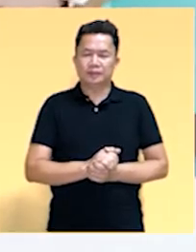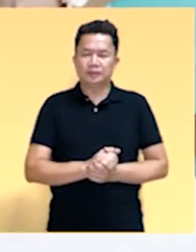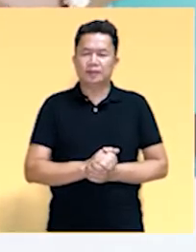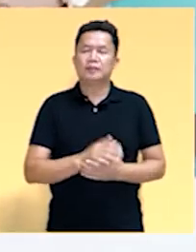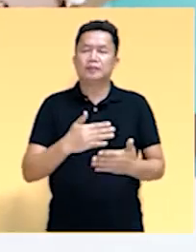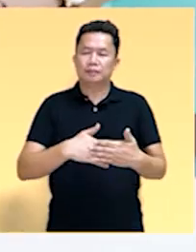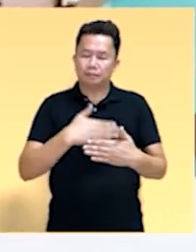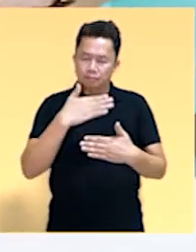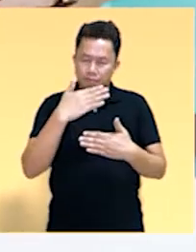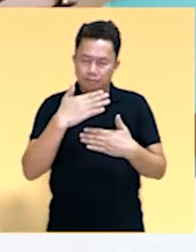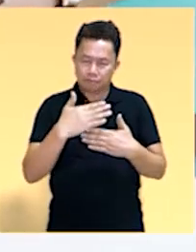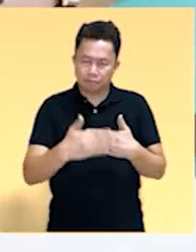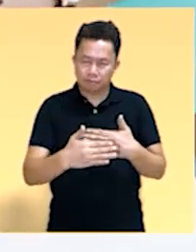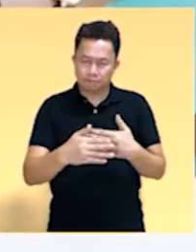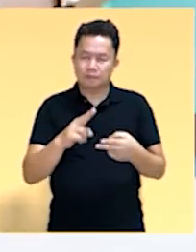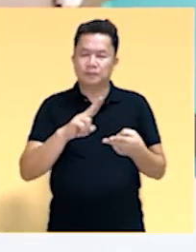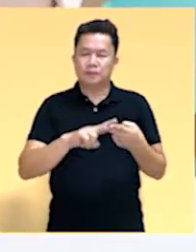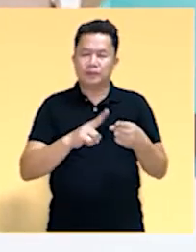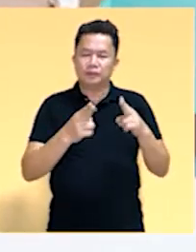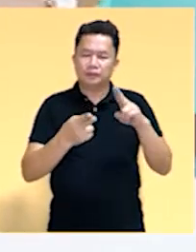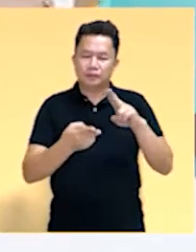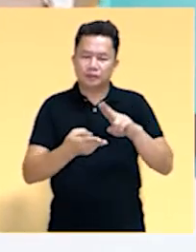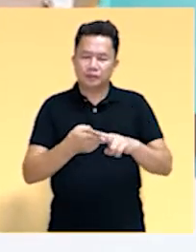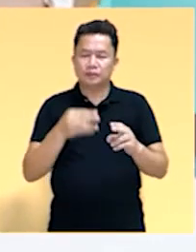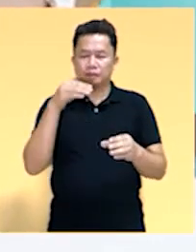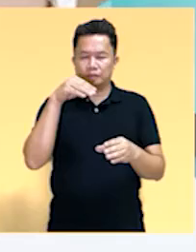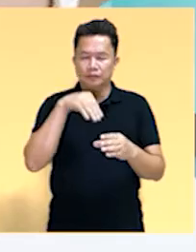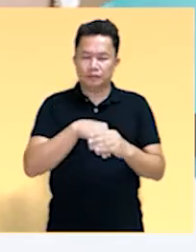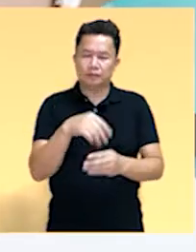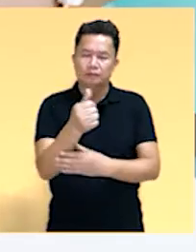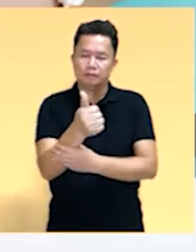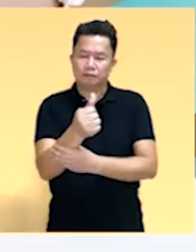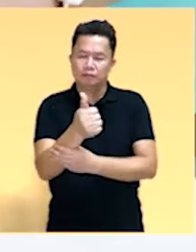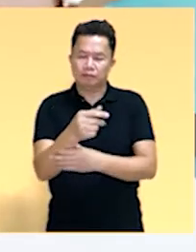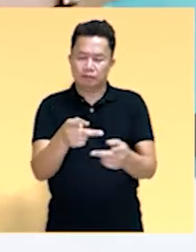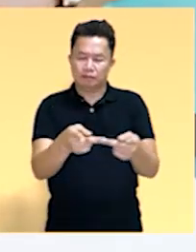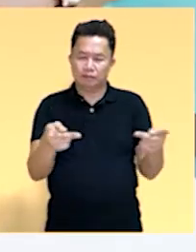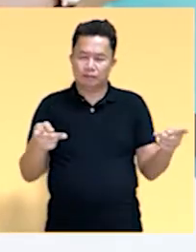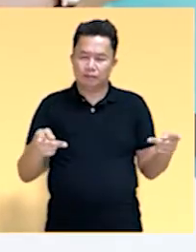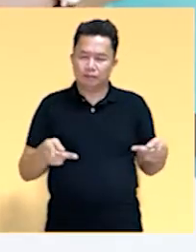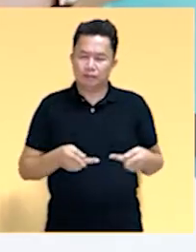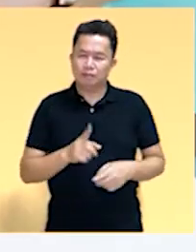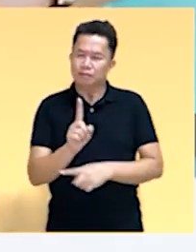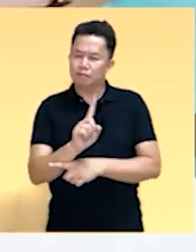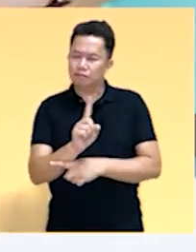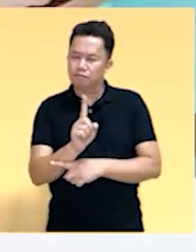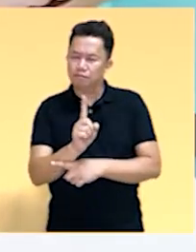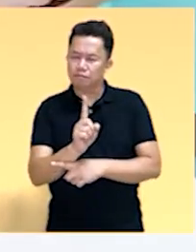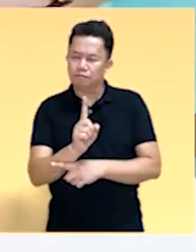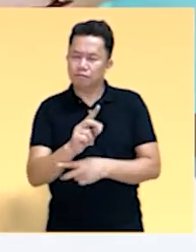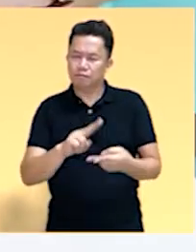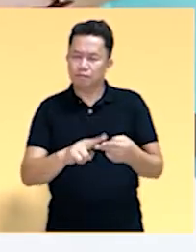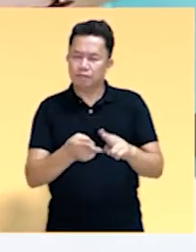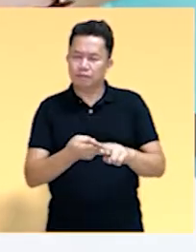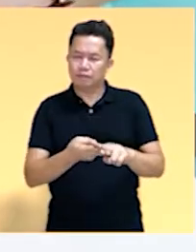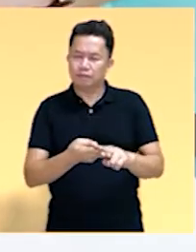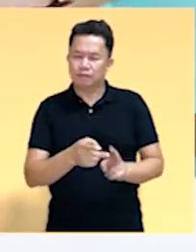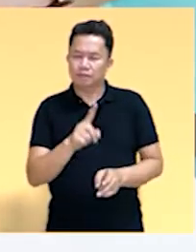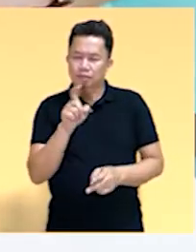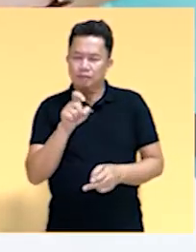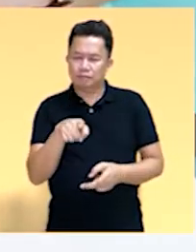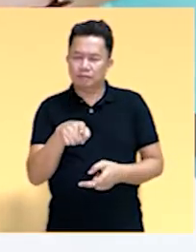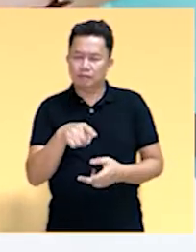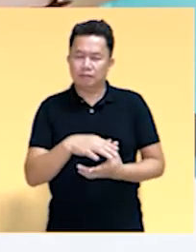Isunod na natin ang mga numbers na nasa tens place. Ano ang mga ito?